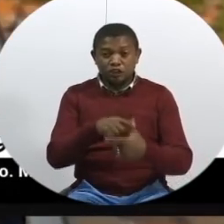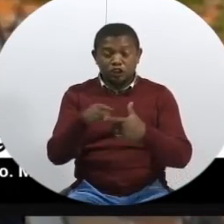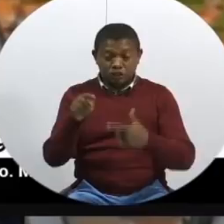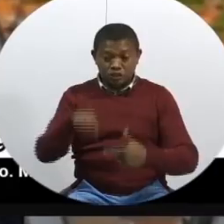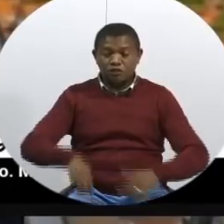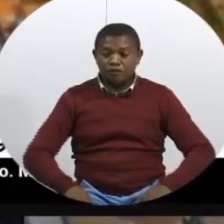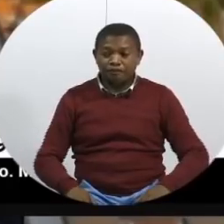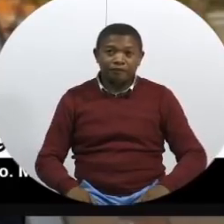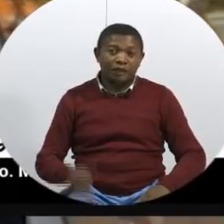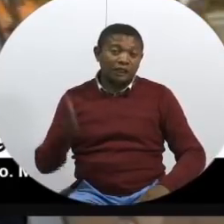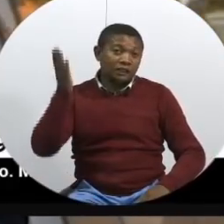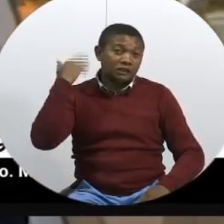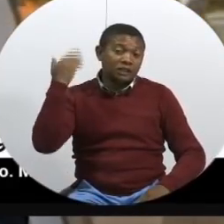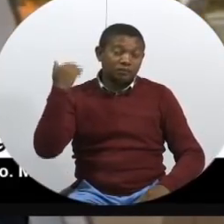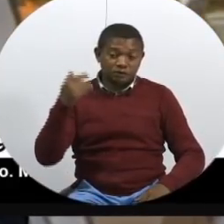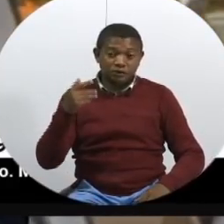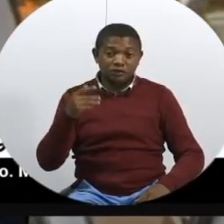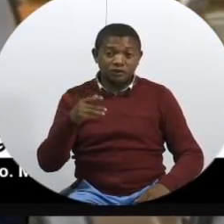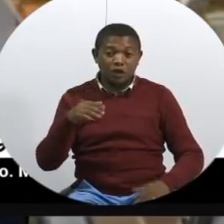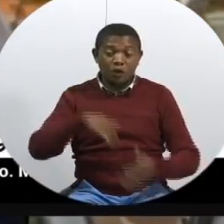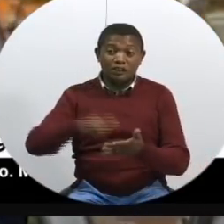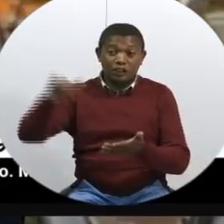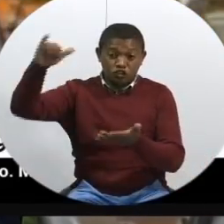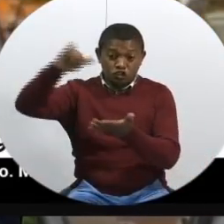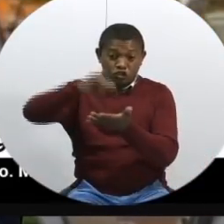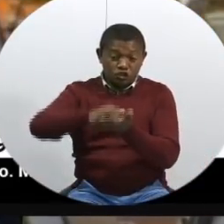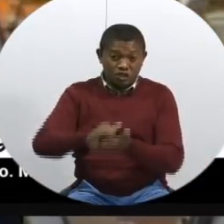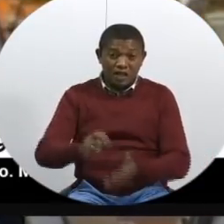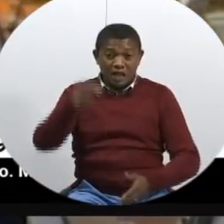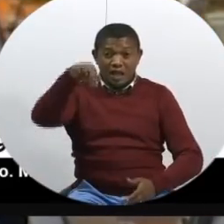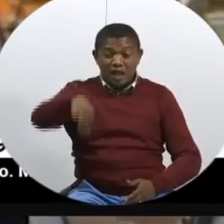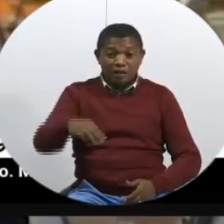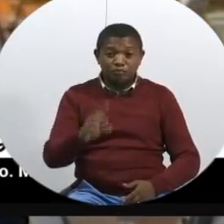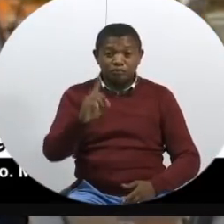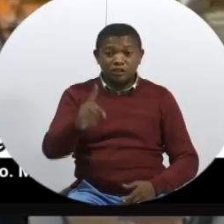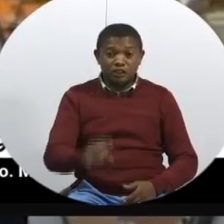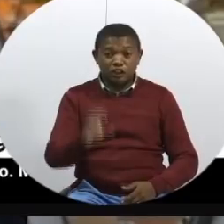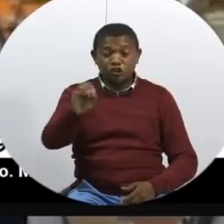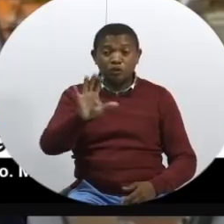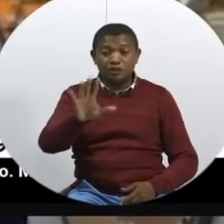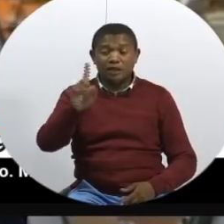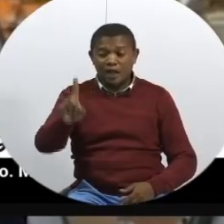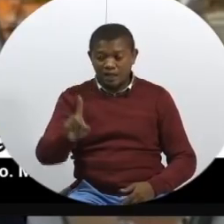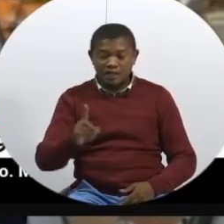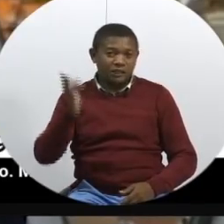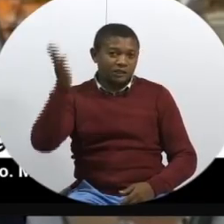tamin'ny sidina Air Madagascar MD051